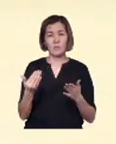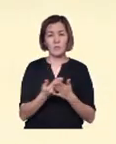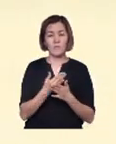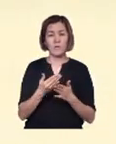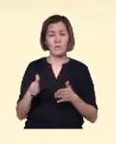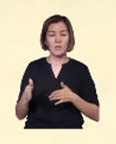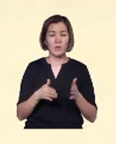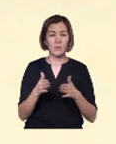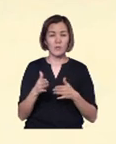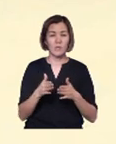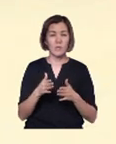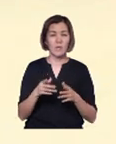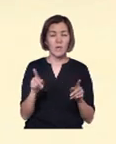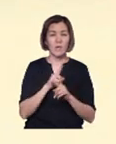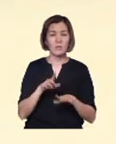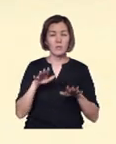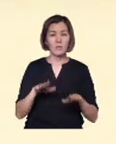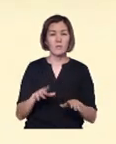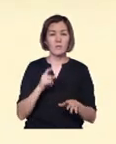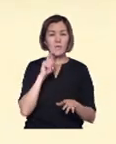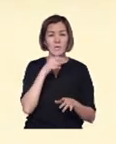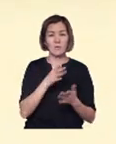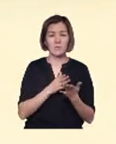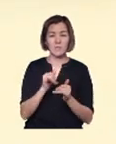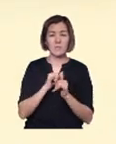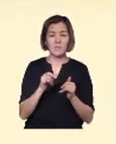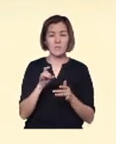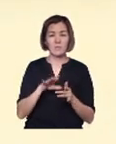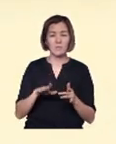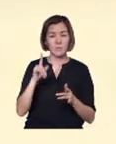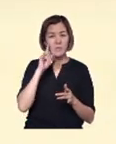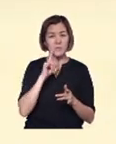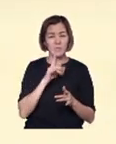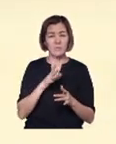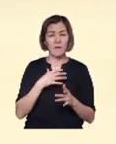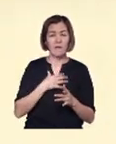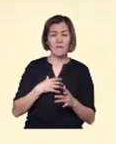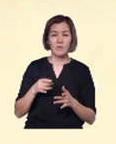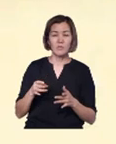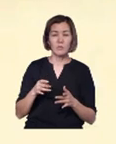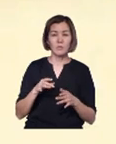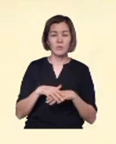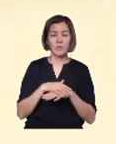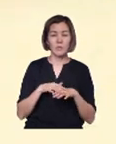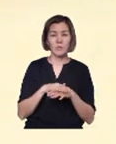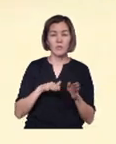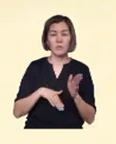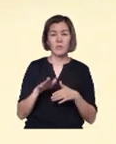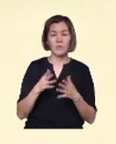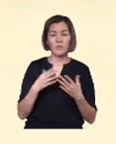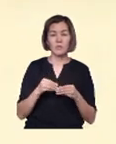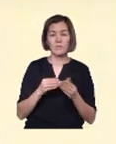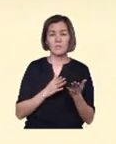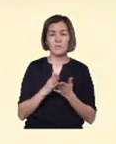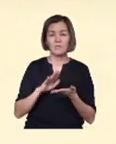автомобильные дороги занимают особое место в экономическом и стратегическом развитии страны, а также играют важную роль в жизни народа, улучшении